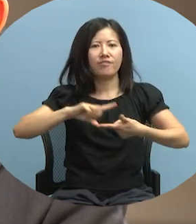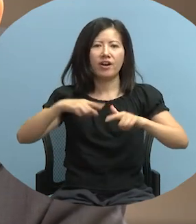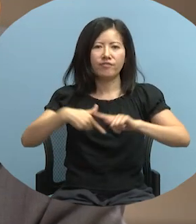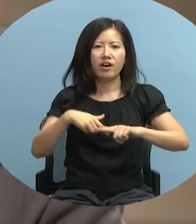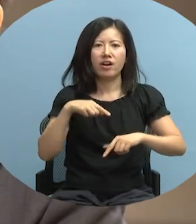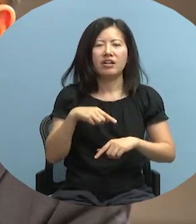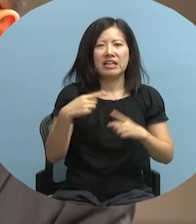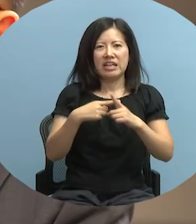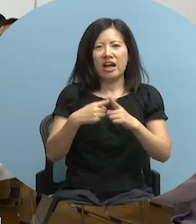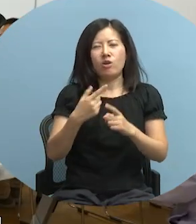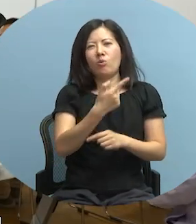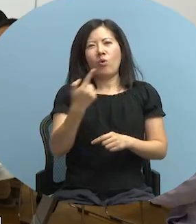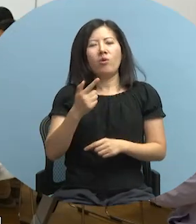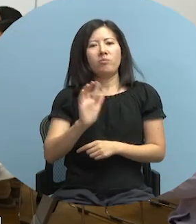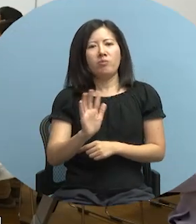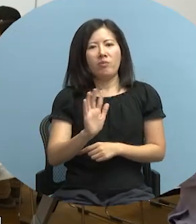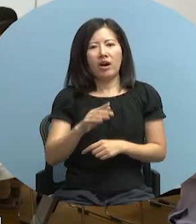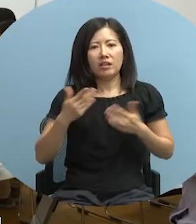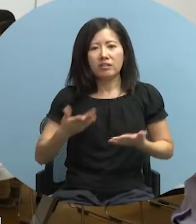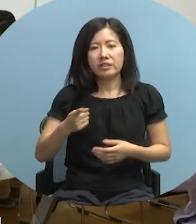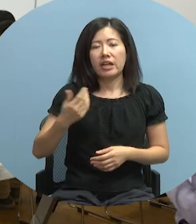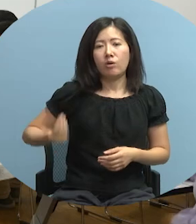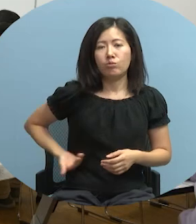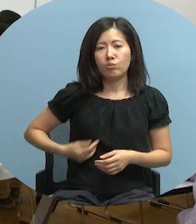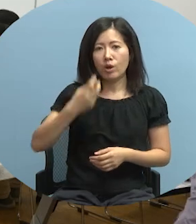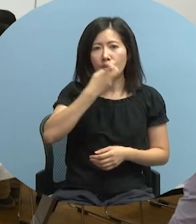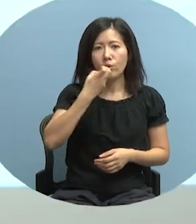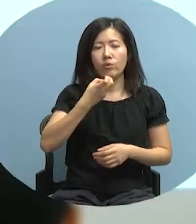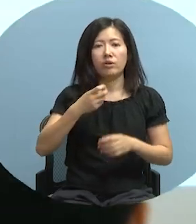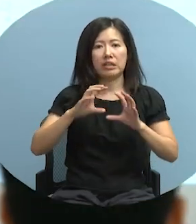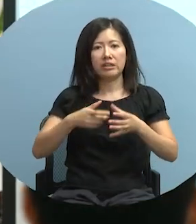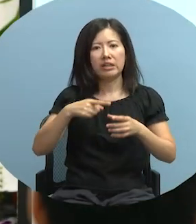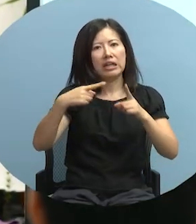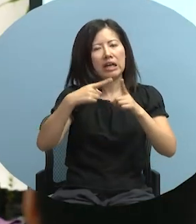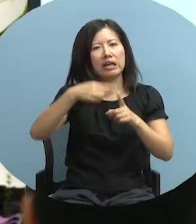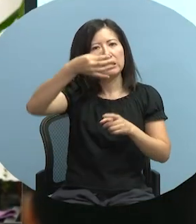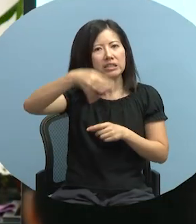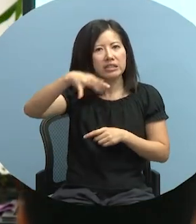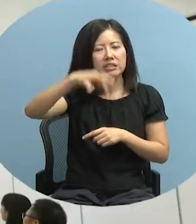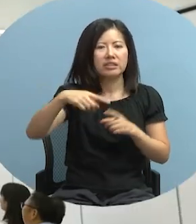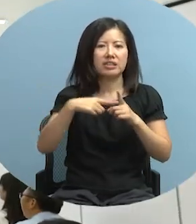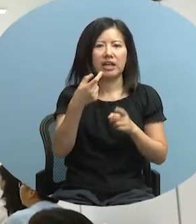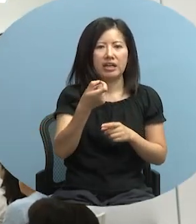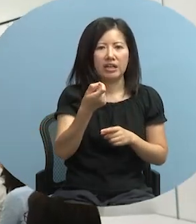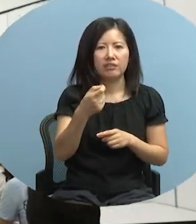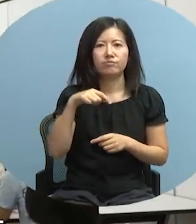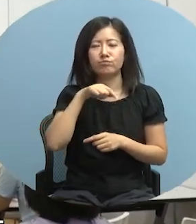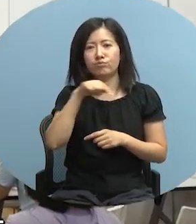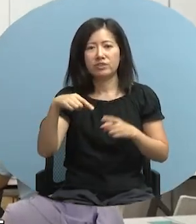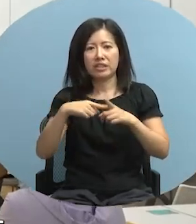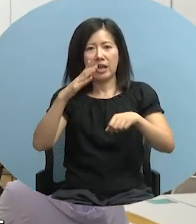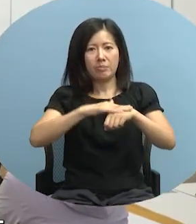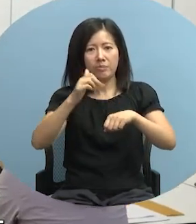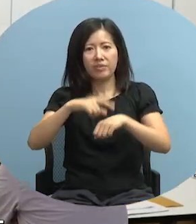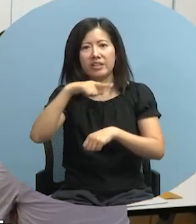啲嘅模式啊，唔好咁多人，所以今次推出嚟啦，我哋都系一啲比较小班啲，10多个人嘅啫。我哋接觸到嘅人才咧，